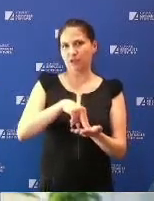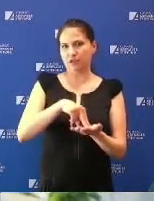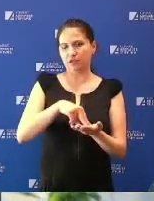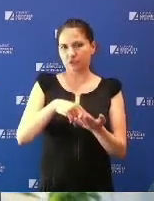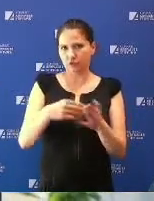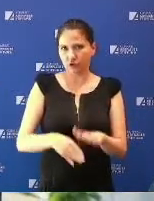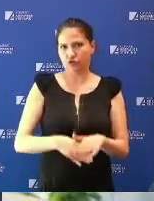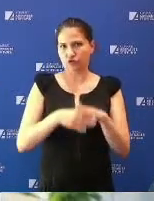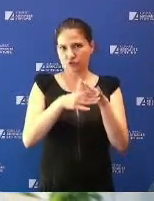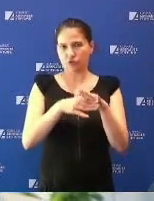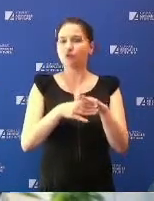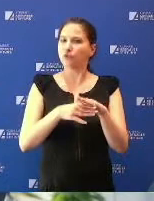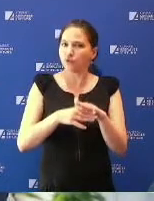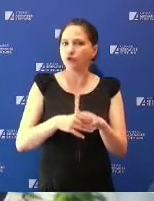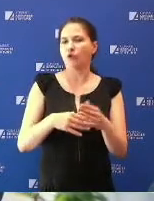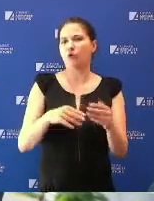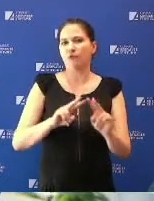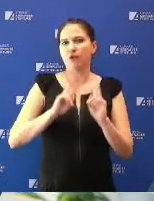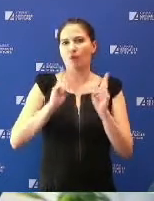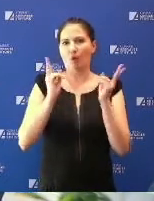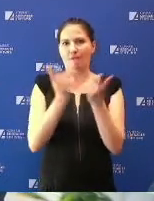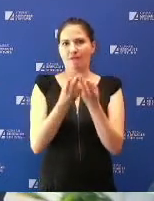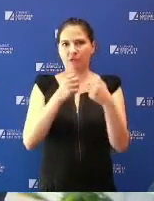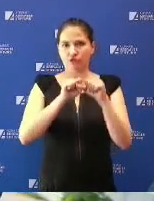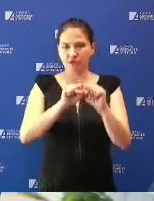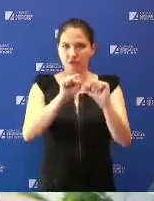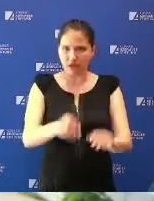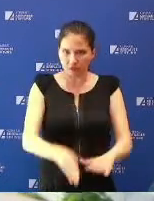Umweltschutz voranbringen, die